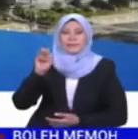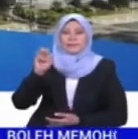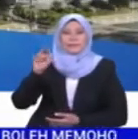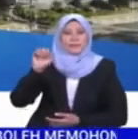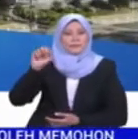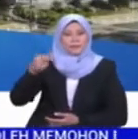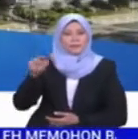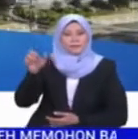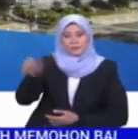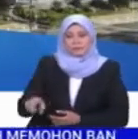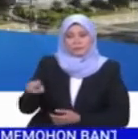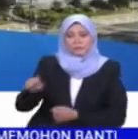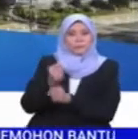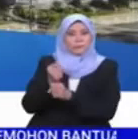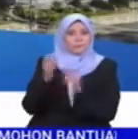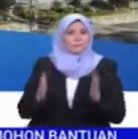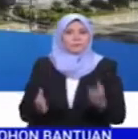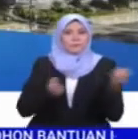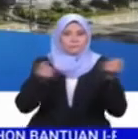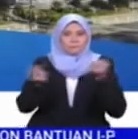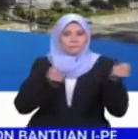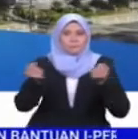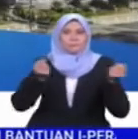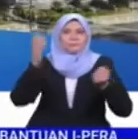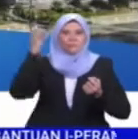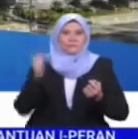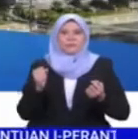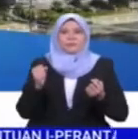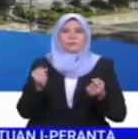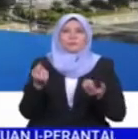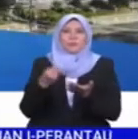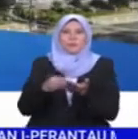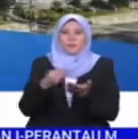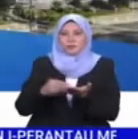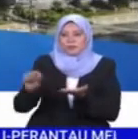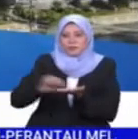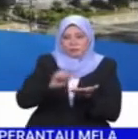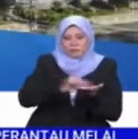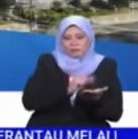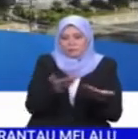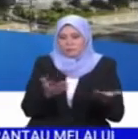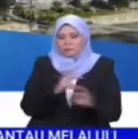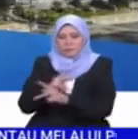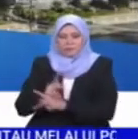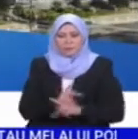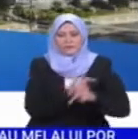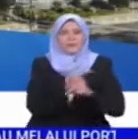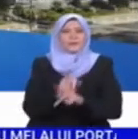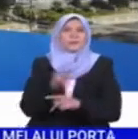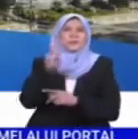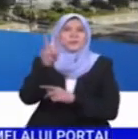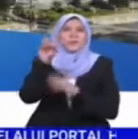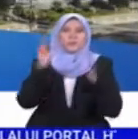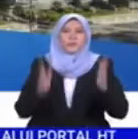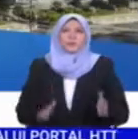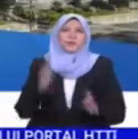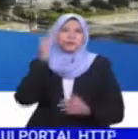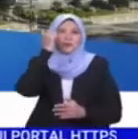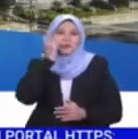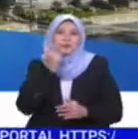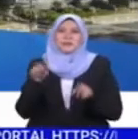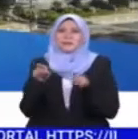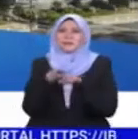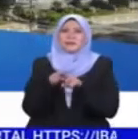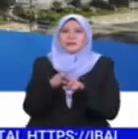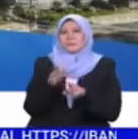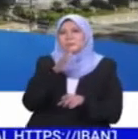bekerja sebagai seorang pemandu bas persiaran menggunakan pendapatannya menjaga hampir 20 orang warga emas sama seperti